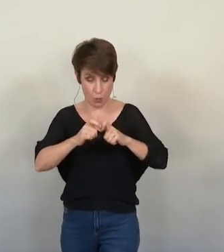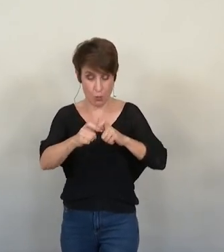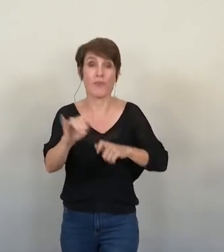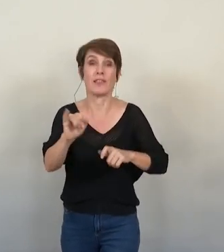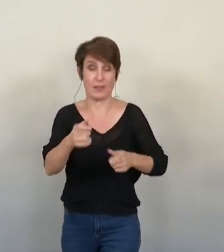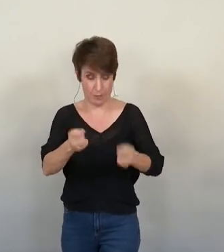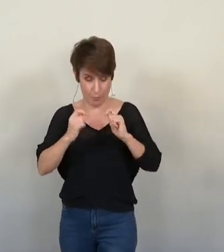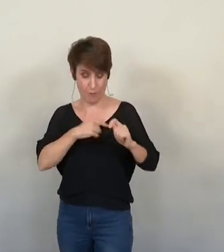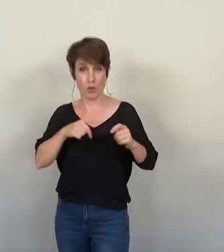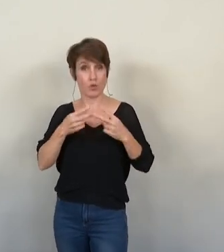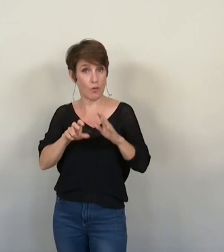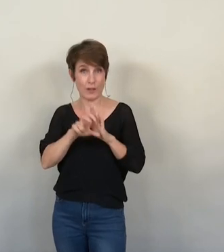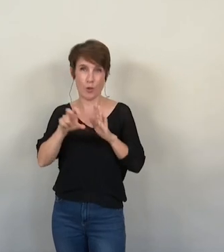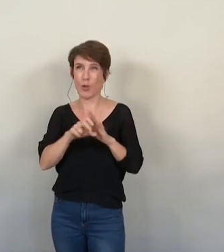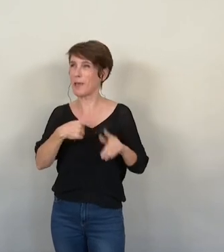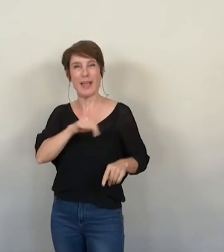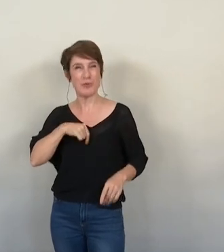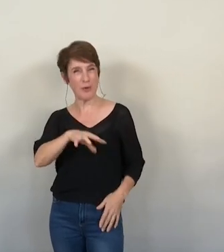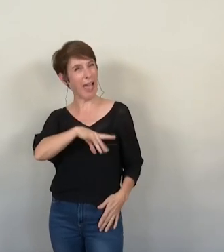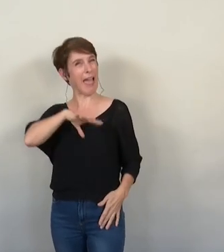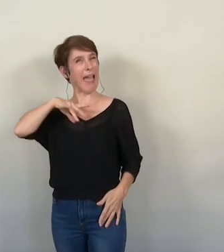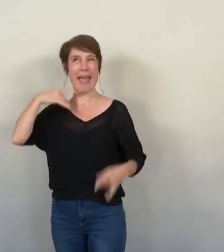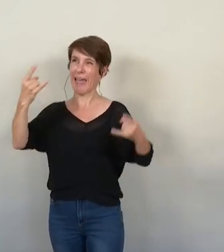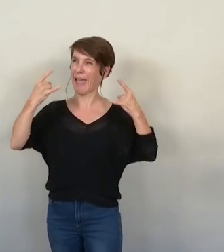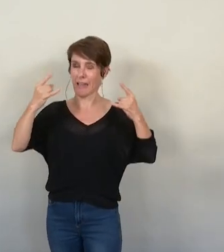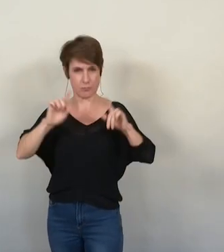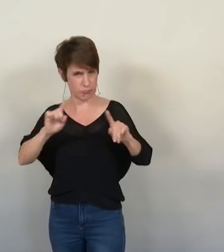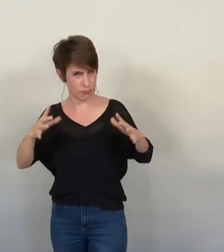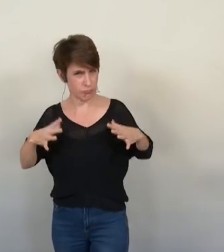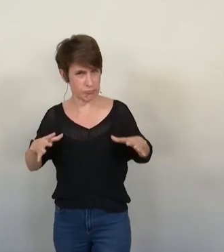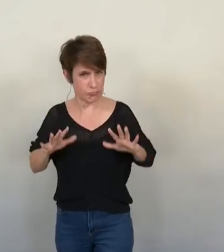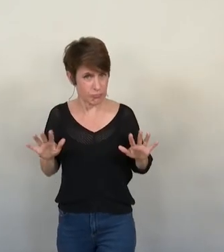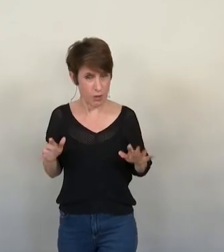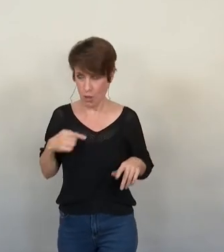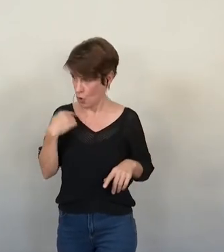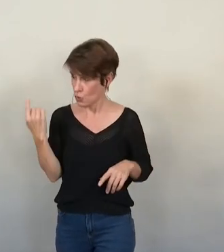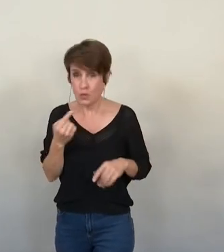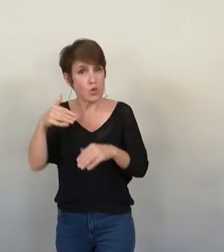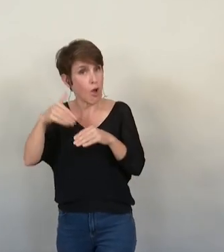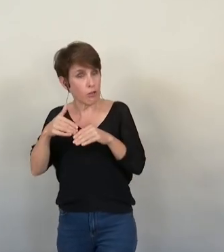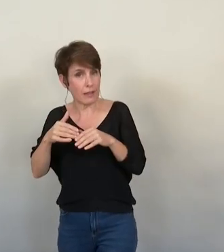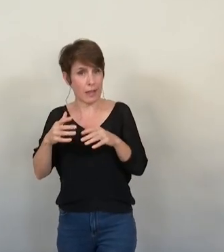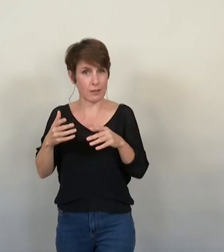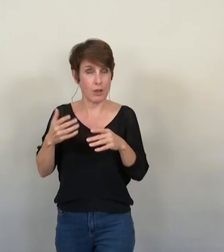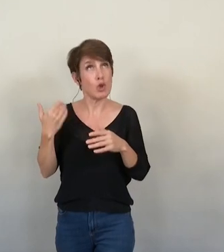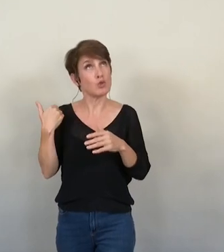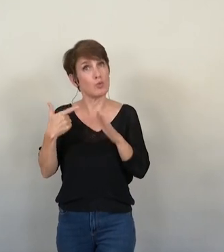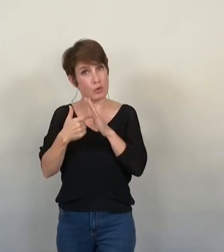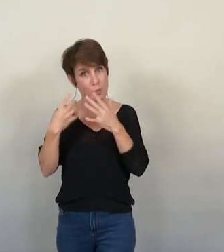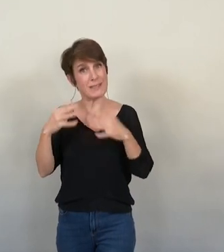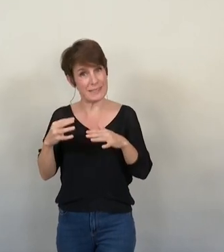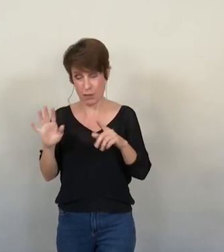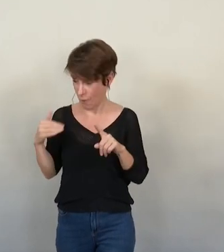aucune gloriole de cela en fait nous sommes nous c'est des réflexions que nous menons nous en interne politiquement dès 2019 dès la fin